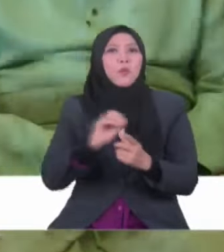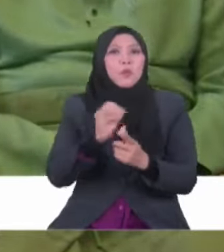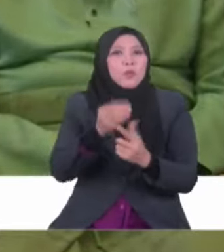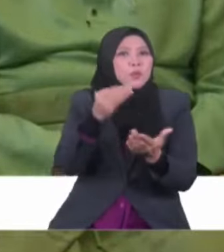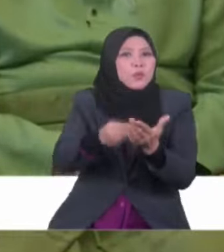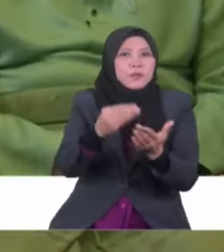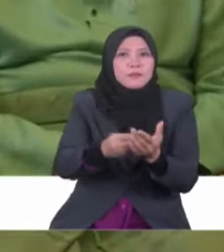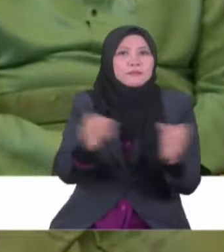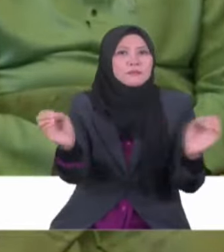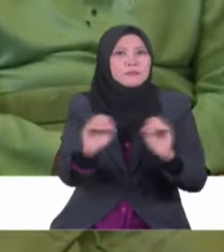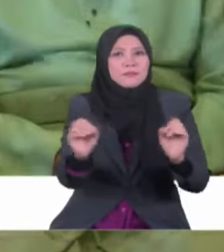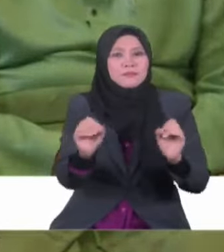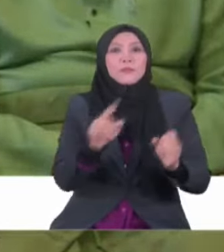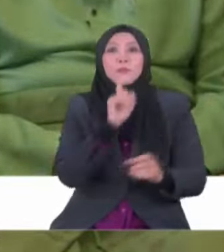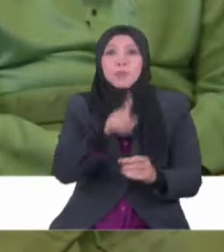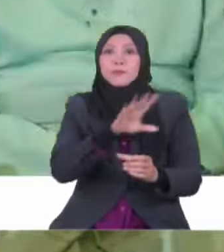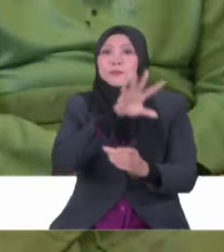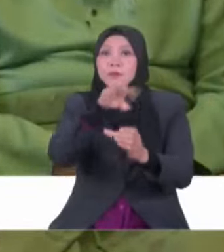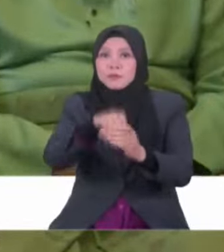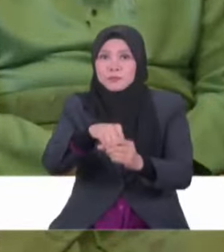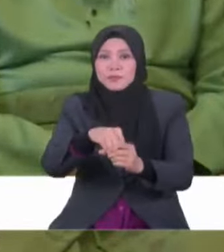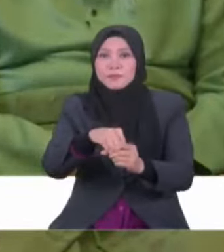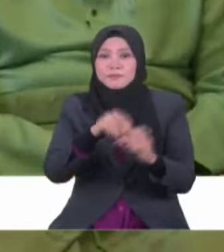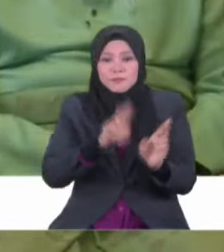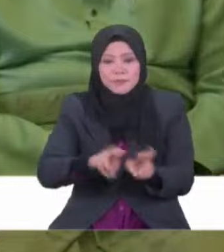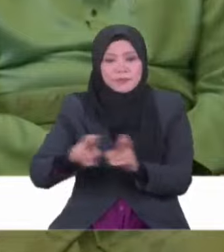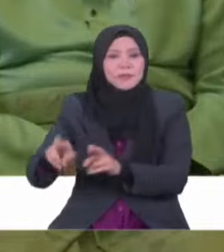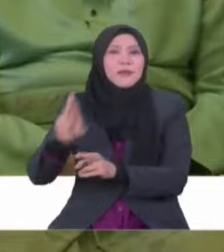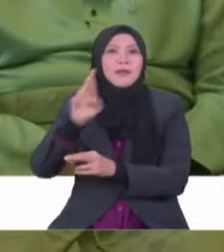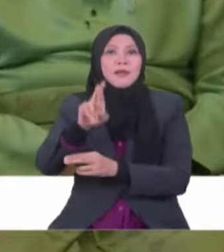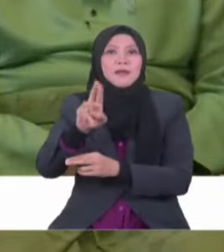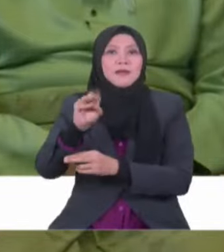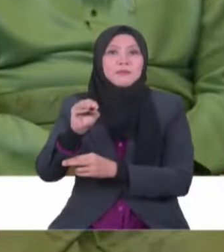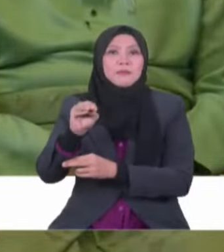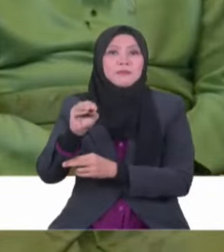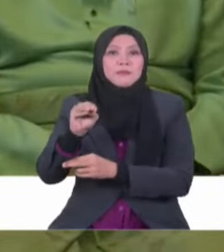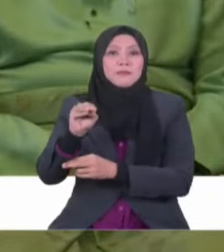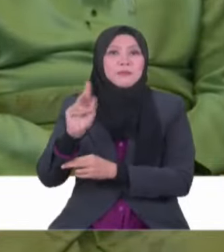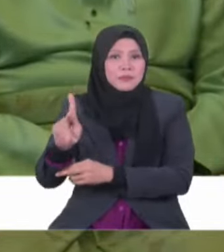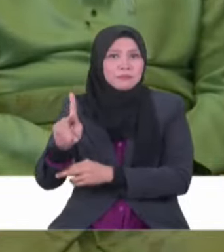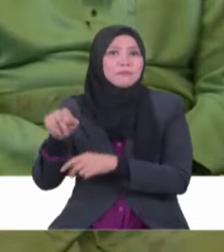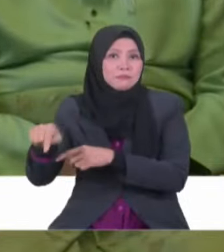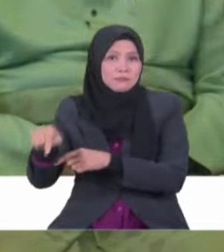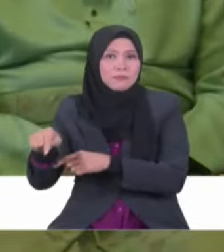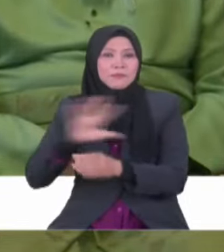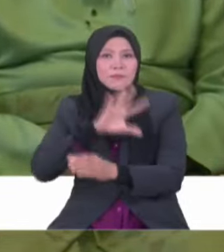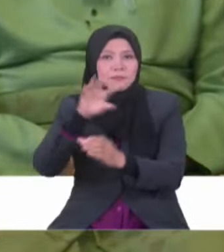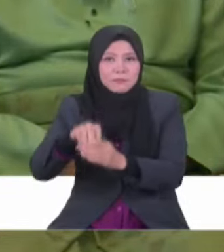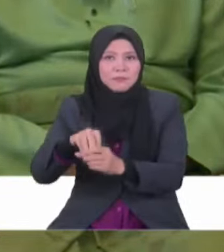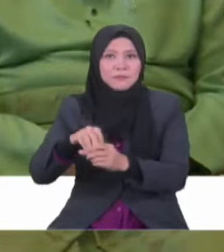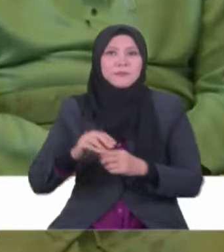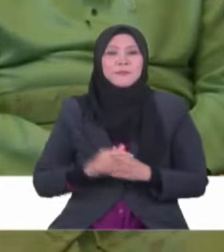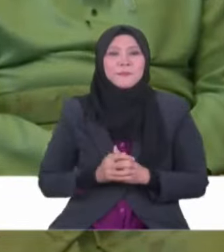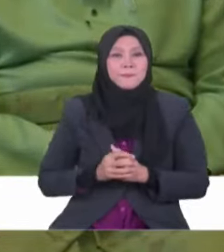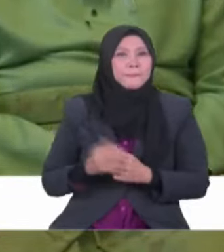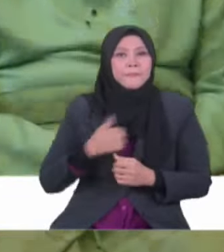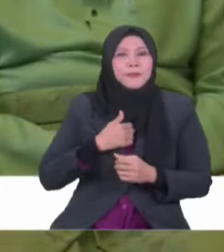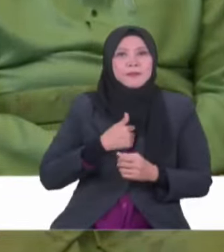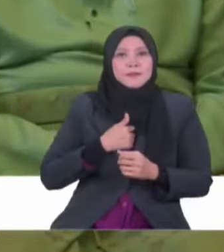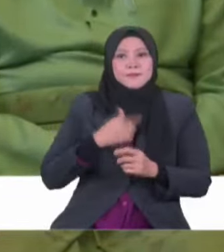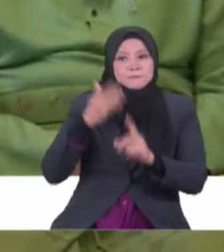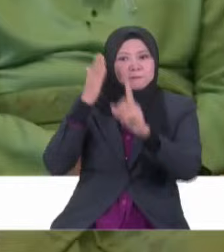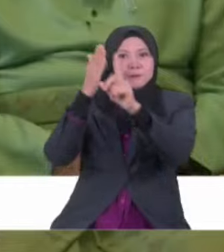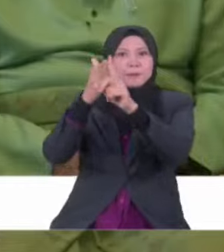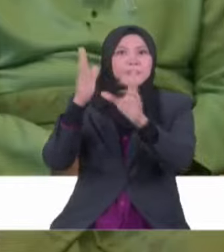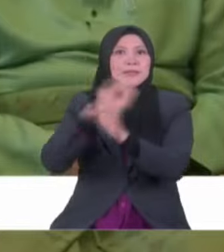ada walaupun masuk dalam perancangan Malaysia. Ya. Baik. Ini juga terpakai. Saya tidak mahu kata khusus